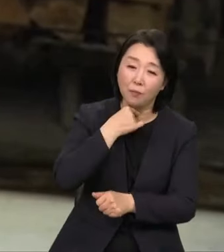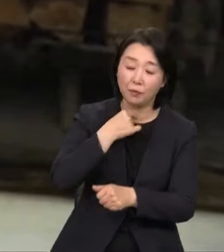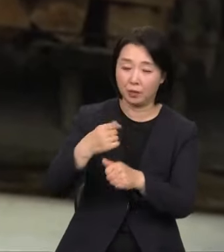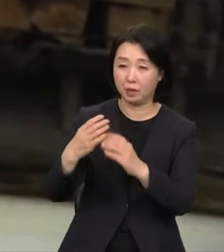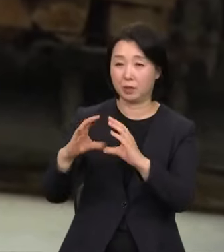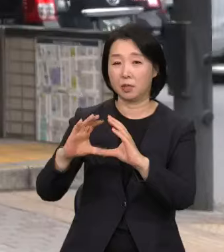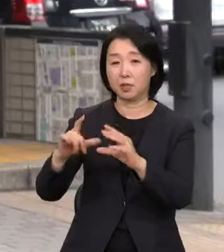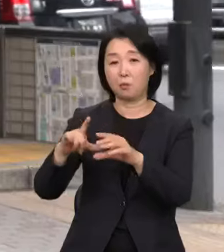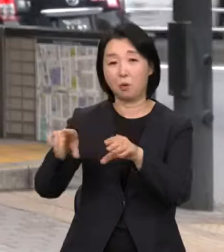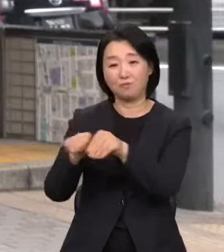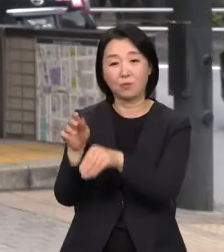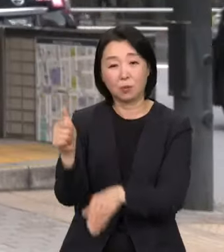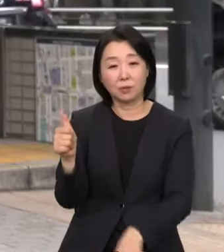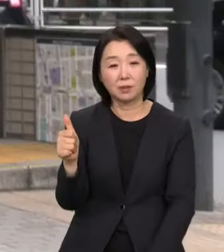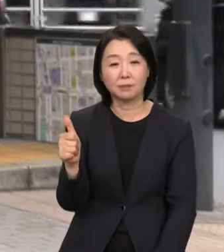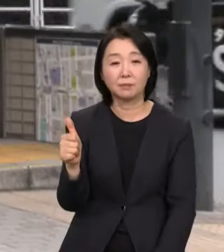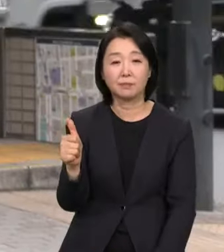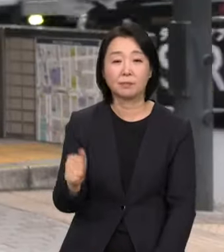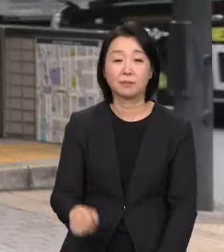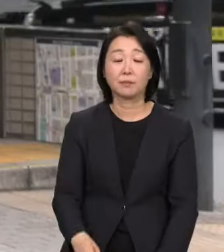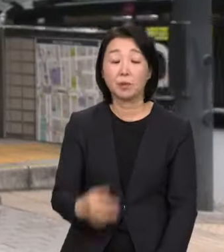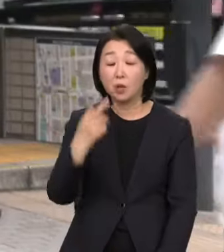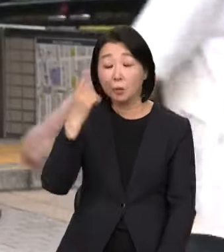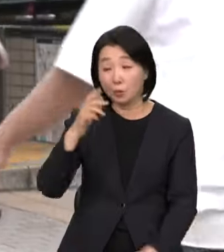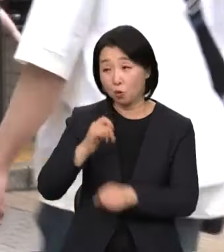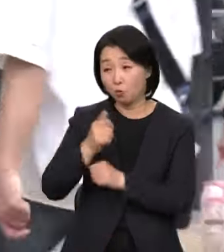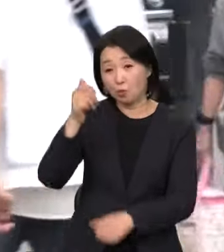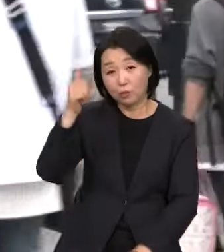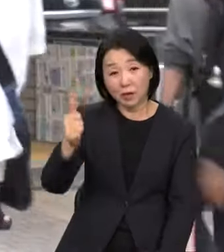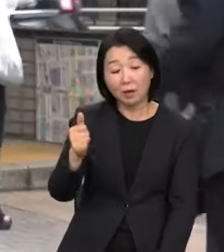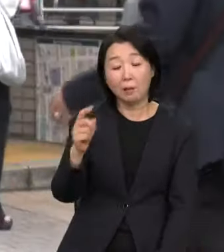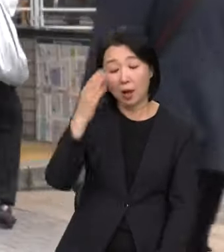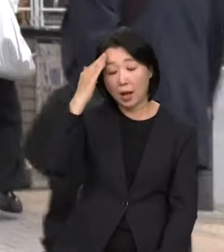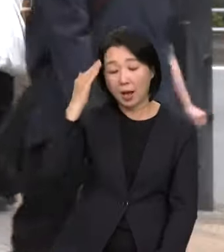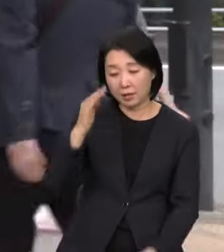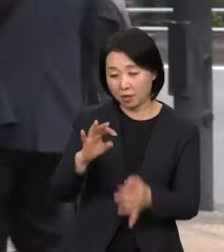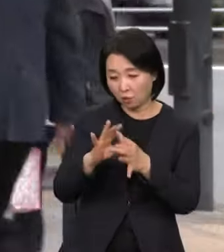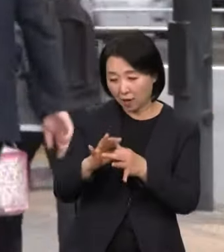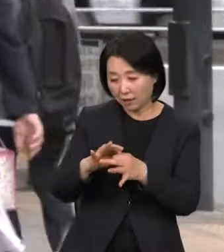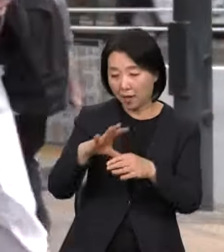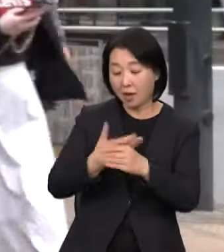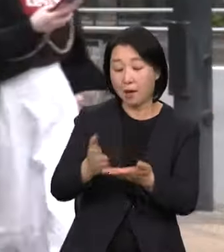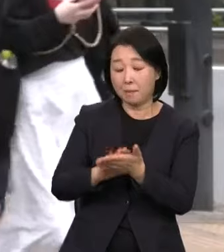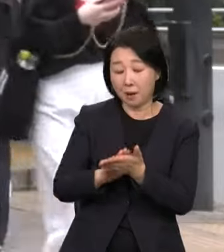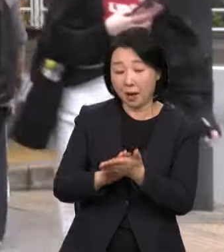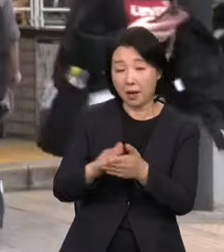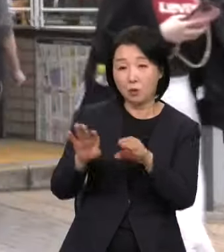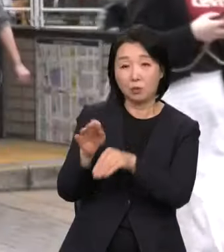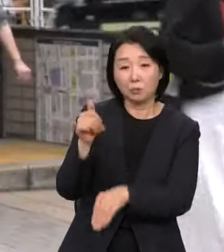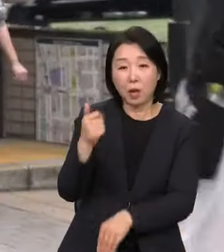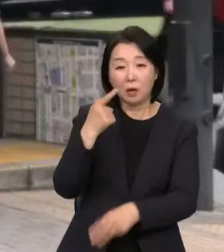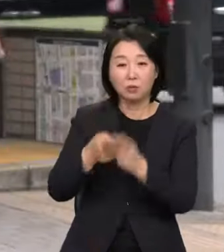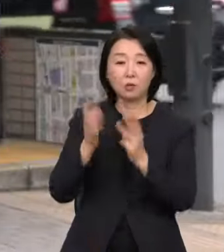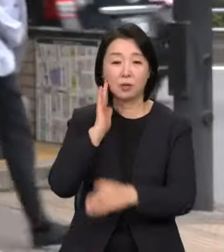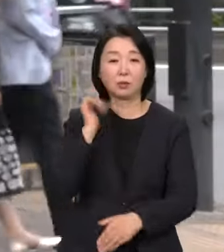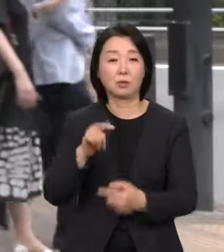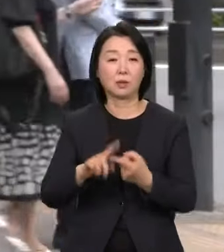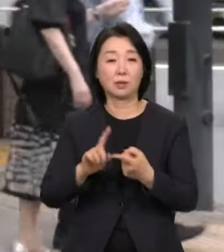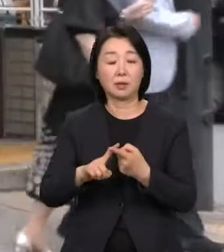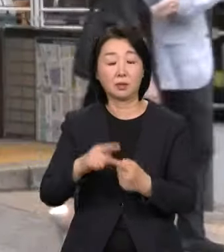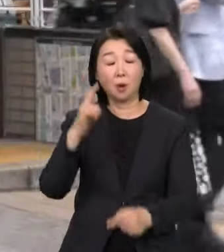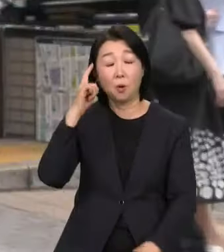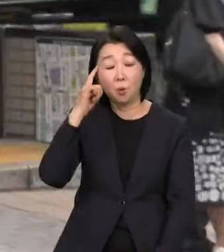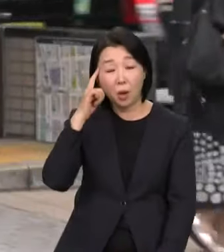총리. 커트 캠벨 미국 국무부 부장관은 한일 관계 개선을 이룬 기시다 총리와 윤석열 대통령에 대해